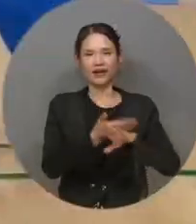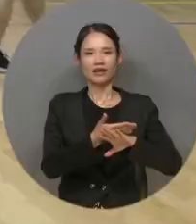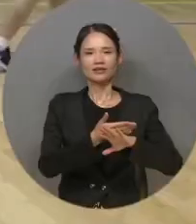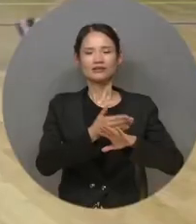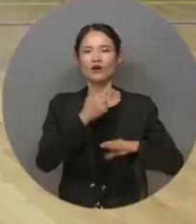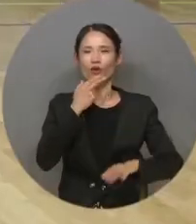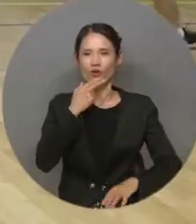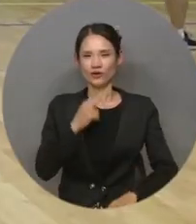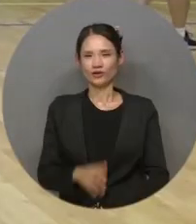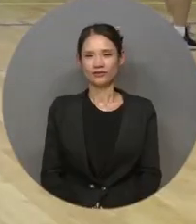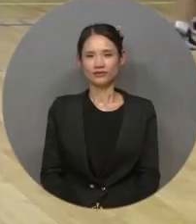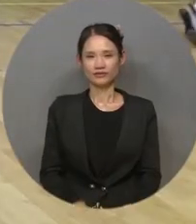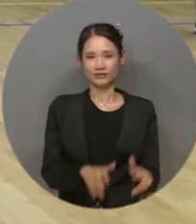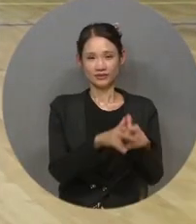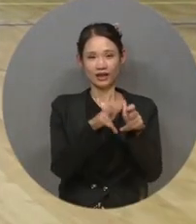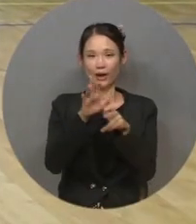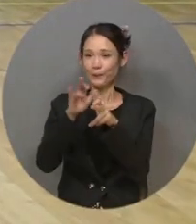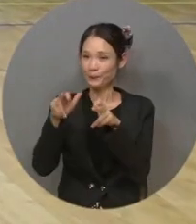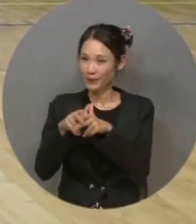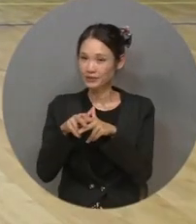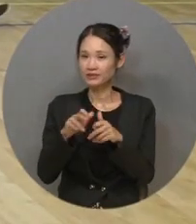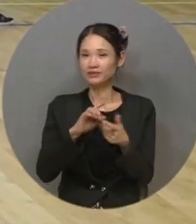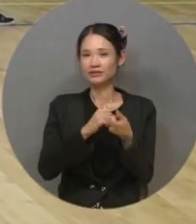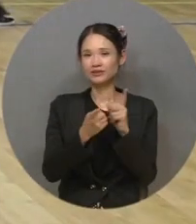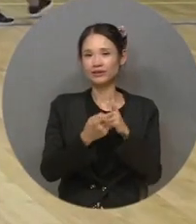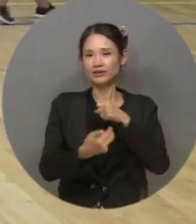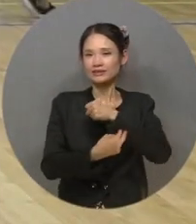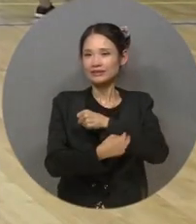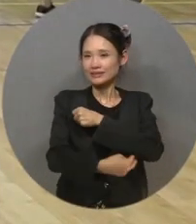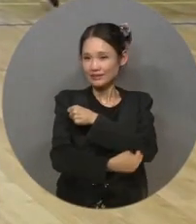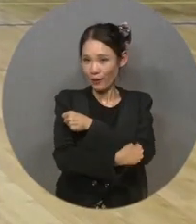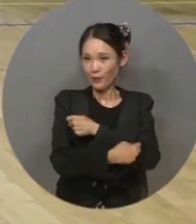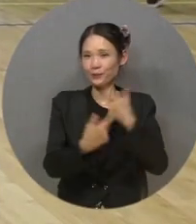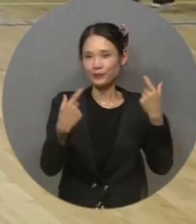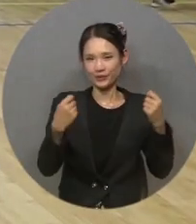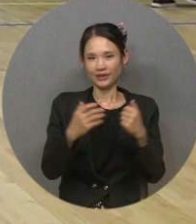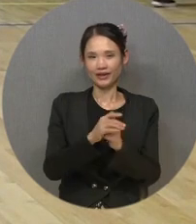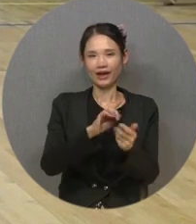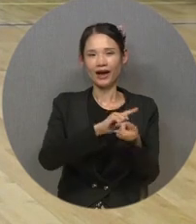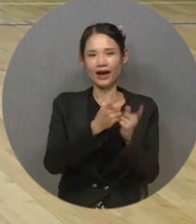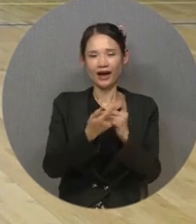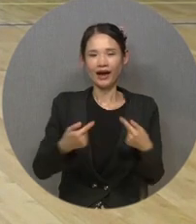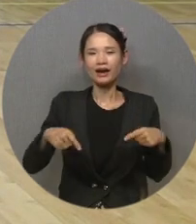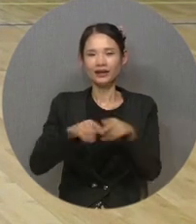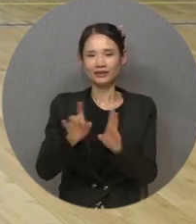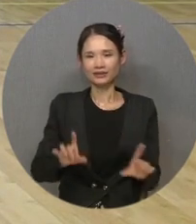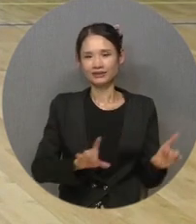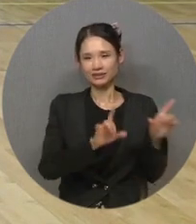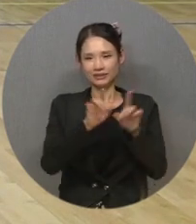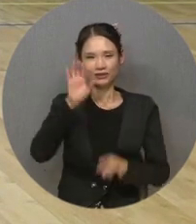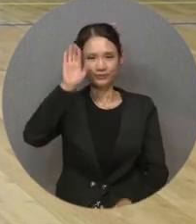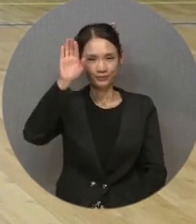않습니다. 장애인과 비장애인이 서로의 징검다리가 되어 더불어 함께 살아가는